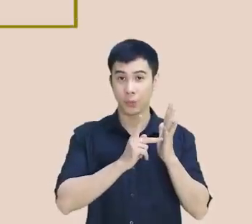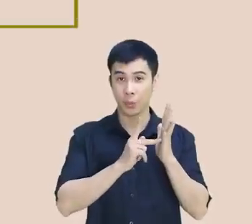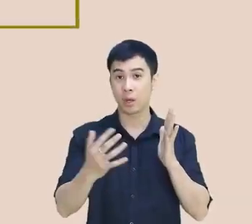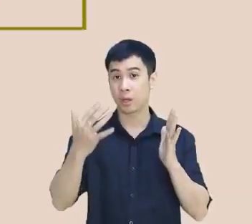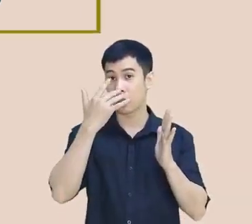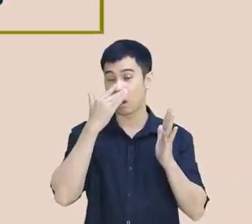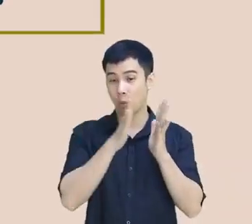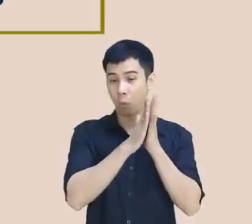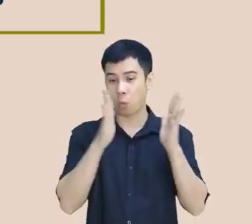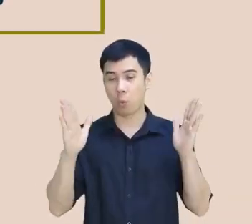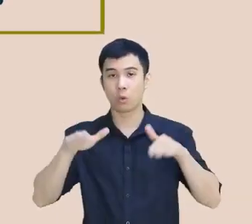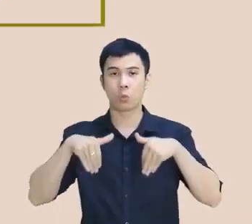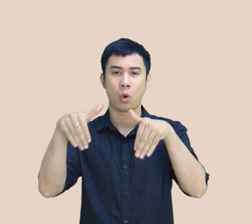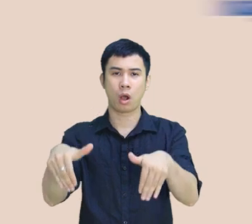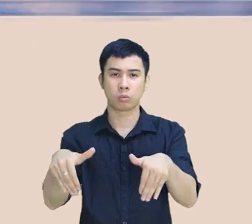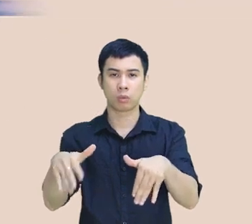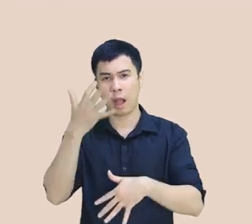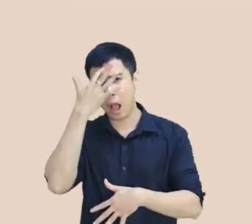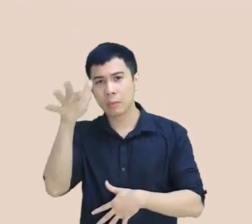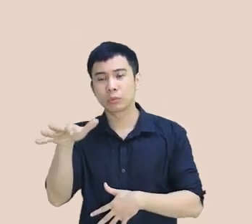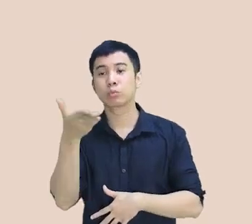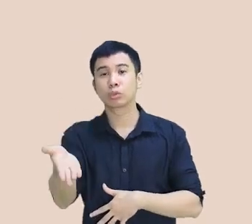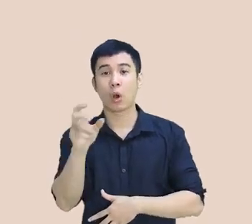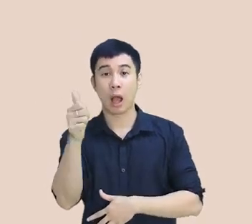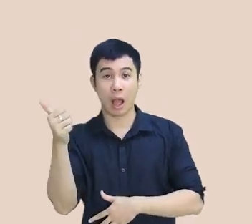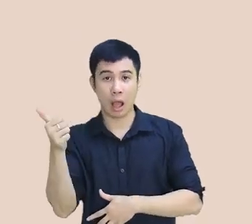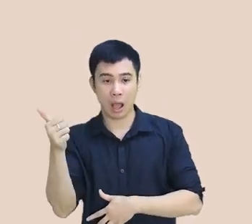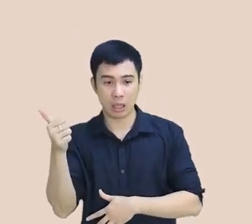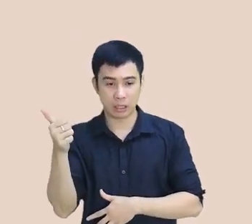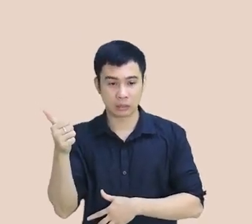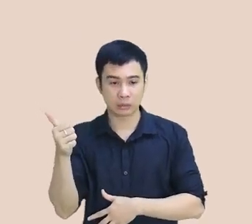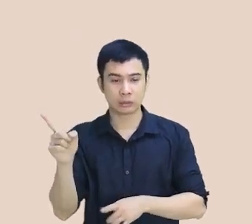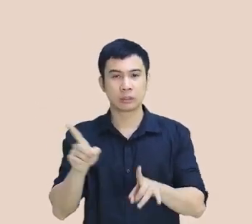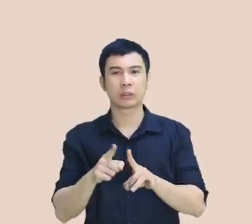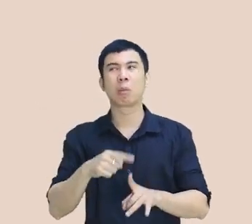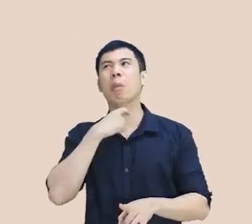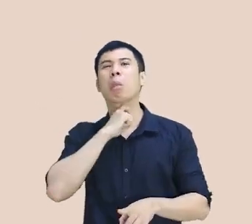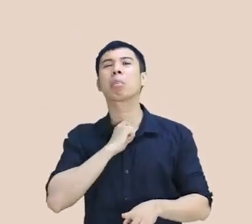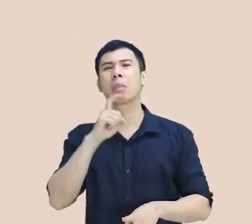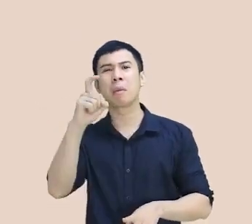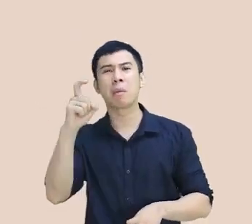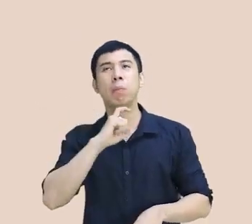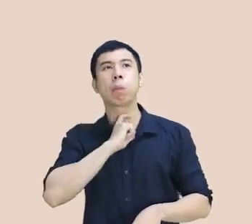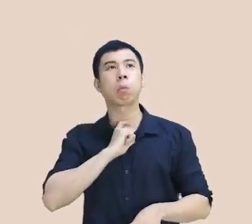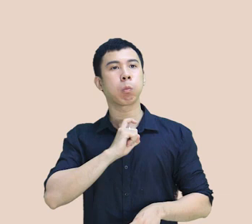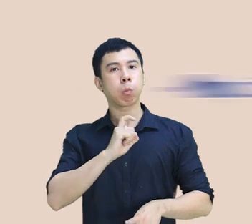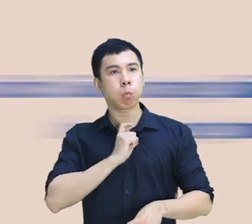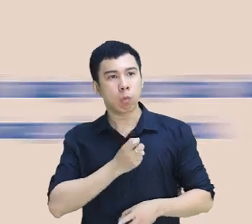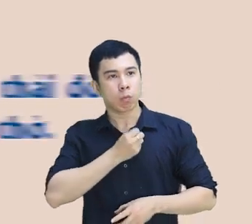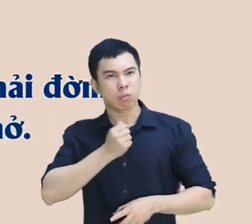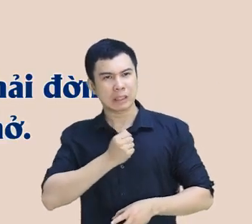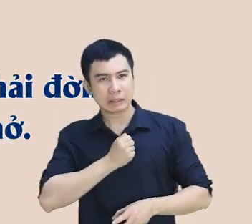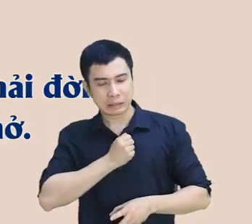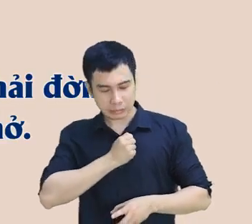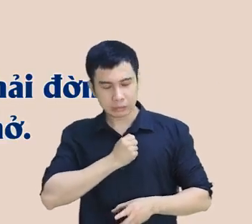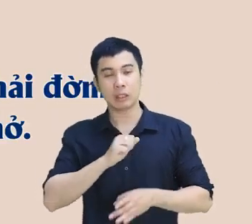thuật thở chu kỳ chủ động. Kỹ thuật này được áp dụng cho những người có biểu hiện tăng tiết hoặc ứ đọng đờm dịch.